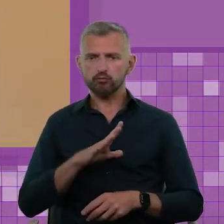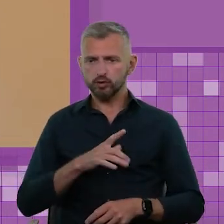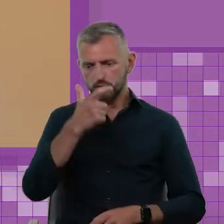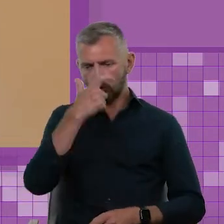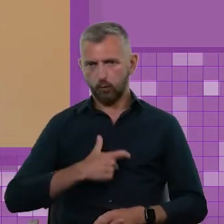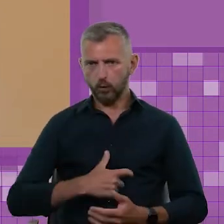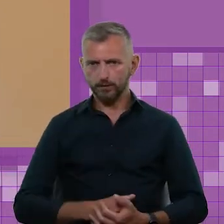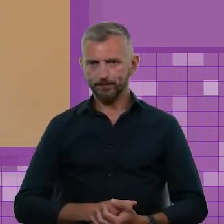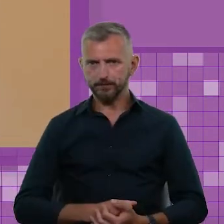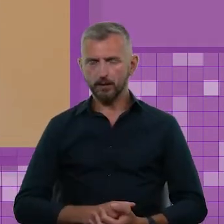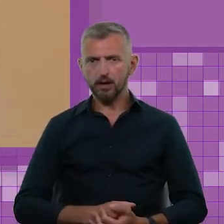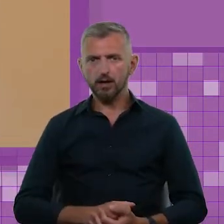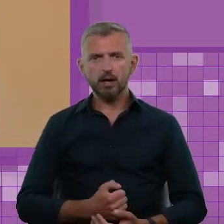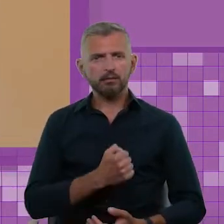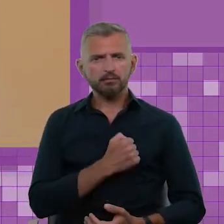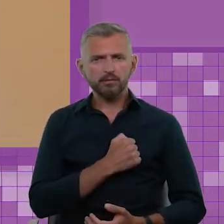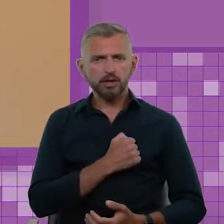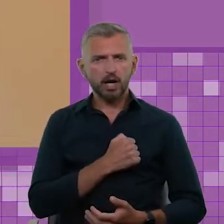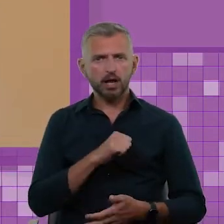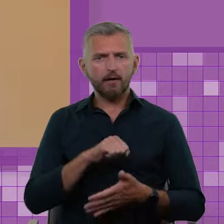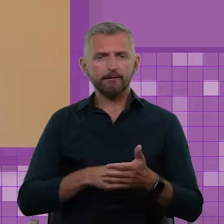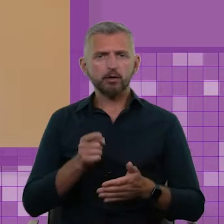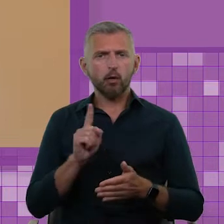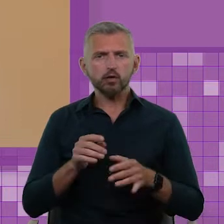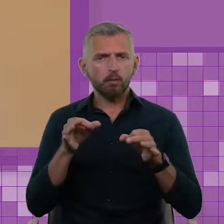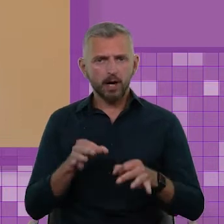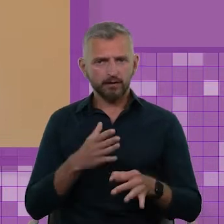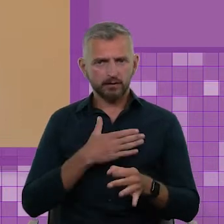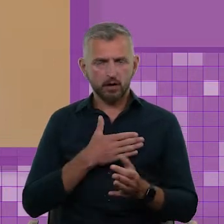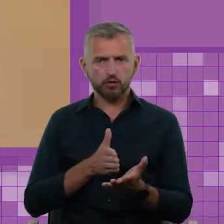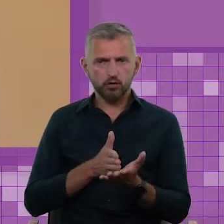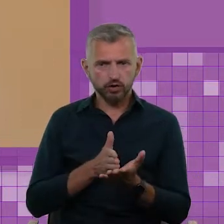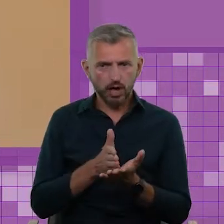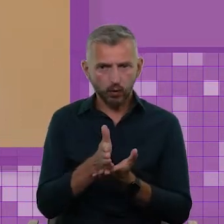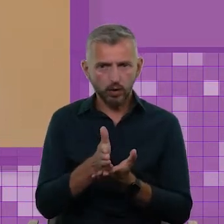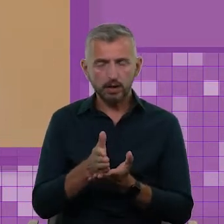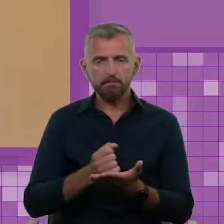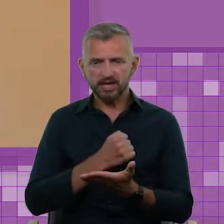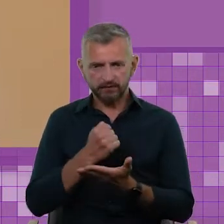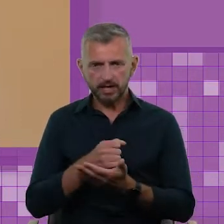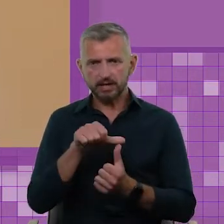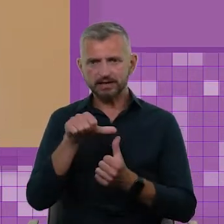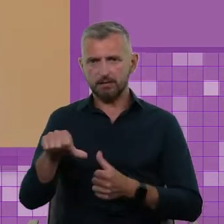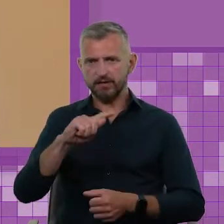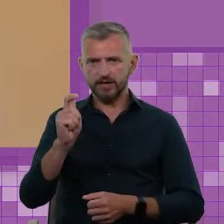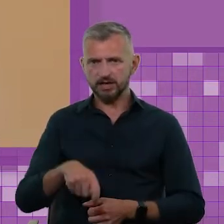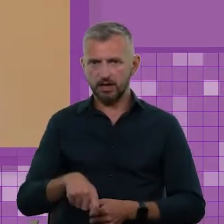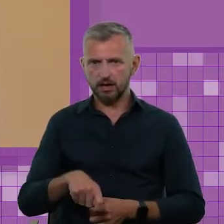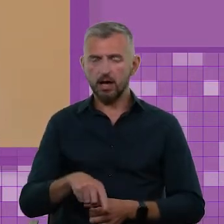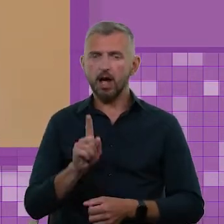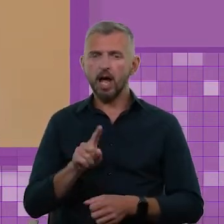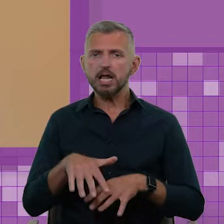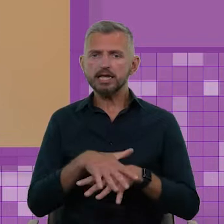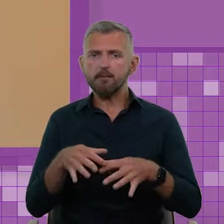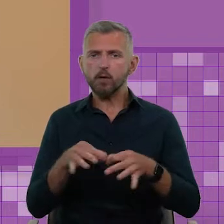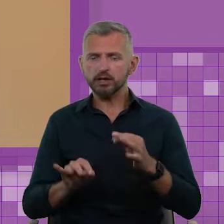собою. Жаль від того, що правильність нашого шляху підтвердила саме війна, а не демократичні